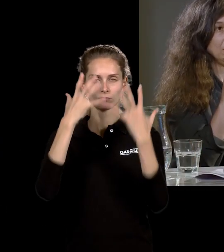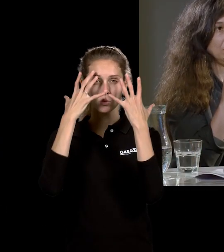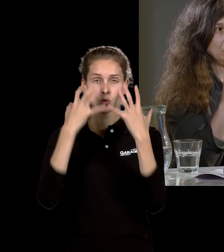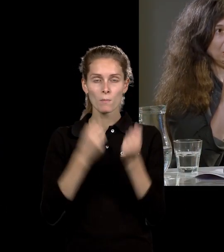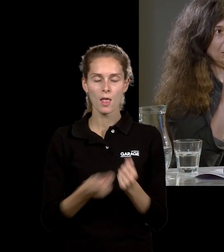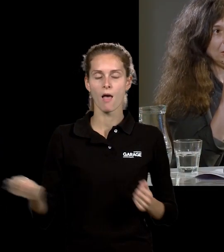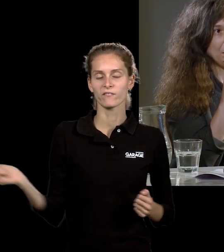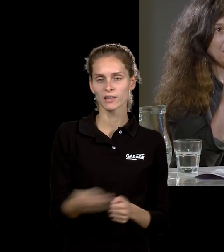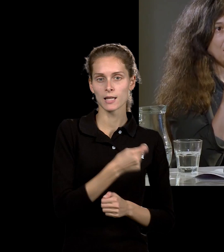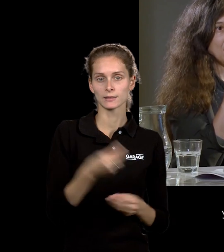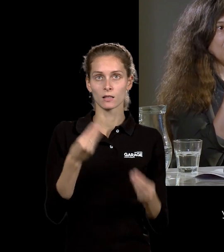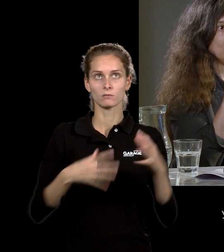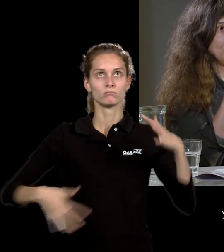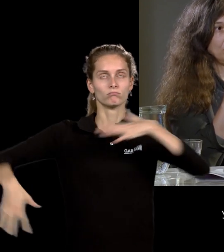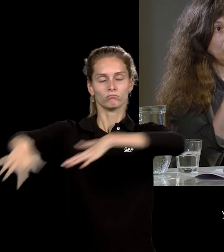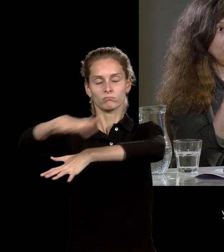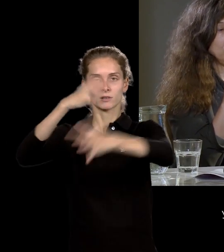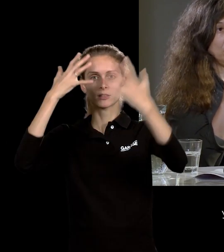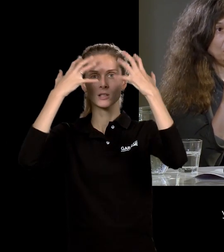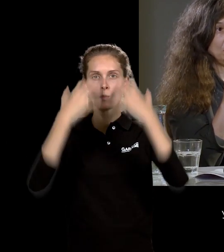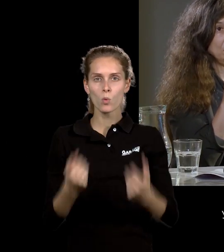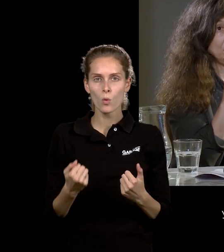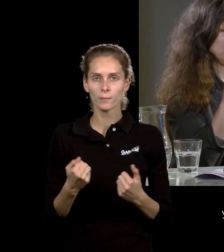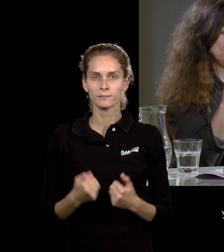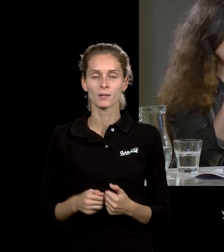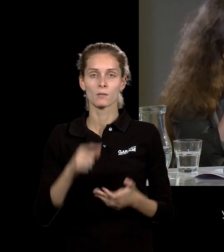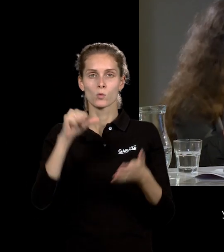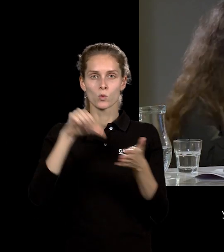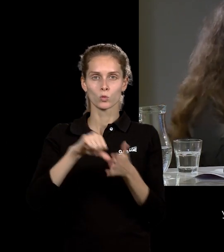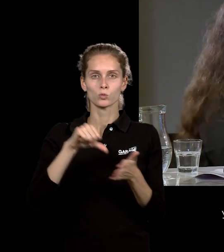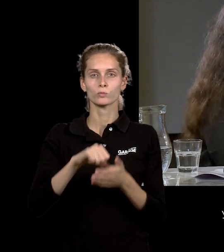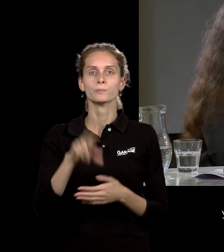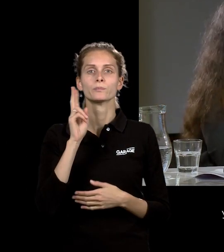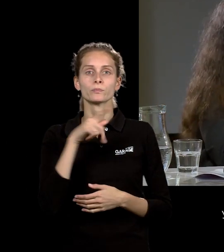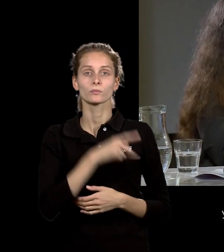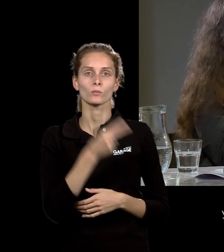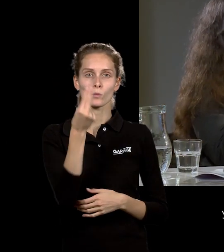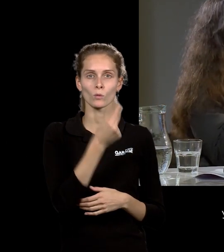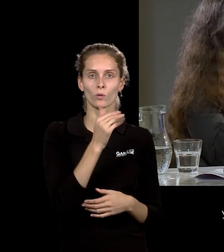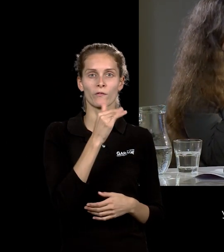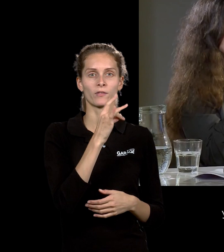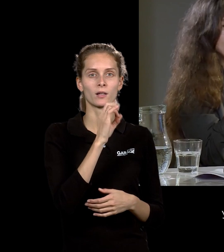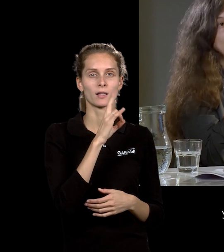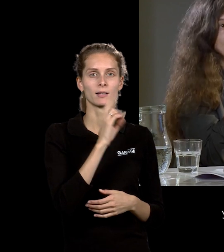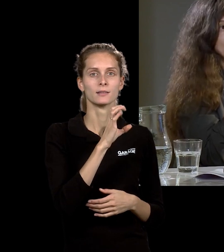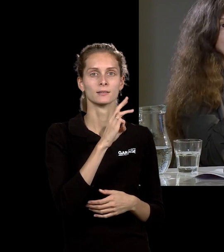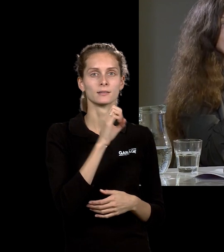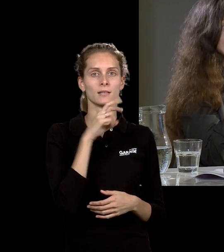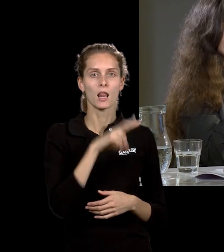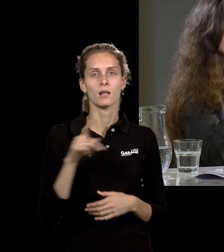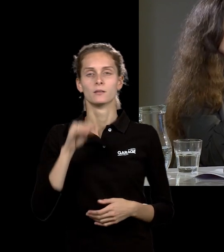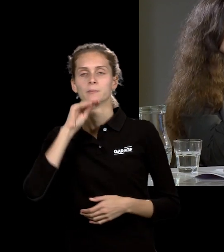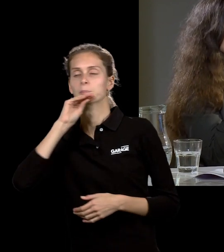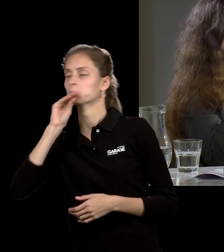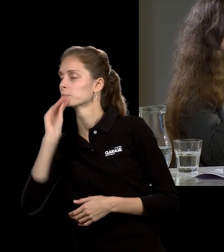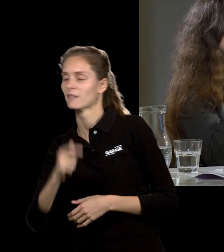Играют теннисисты в темноте. Участвует в этом матче художник Фрэнк Стелла и профессиональная теннисистка,